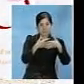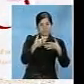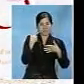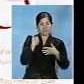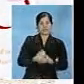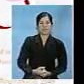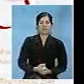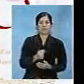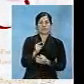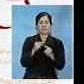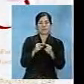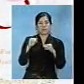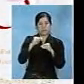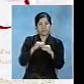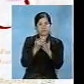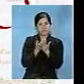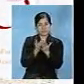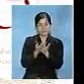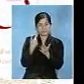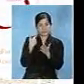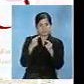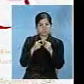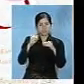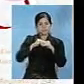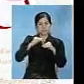พิ่มจำนวนเงินเข้าสู่ระบบนั้นอยู่ในระดับประมาณ